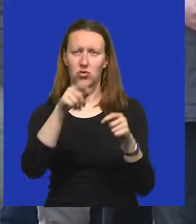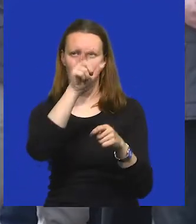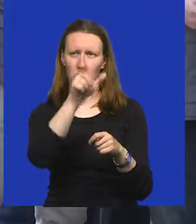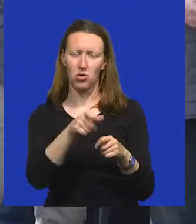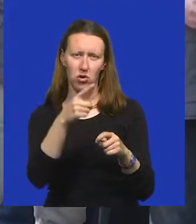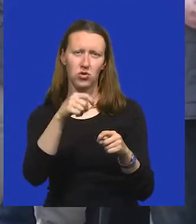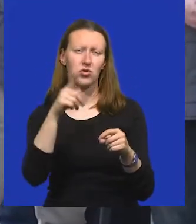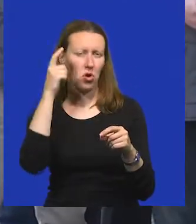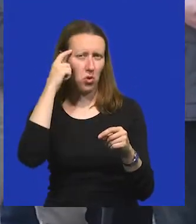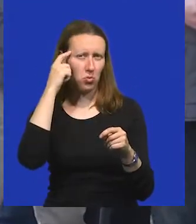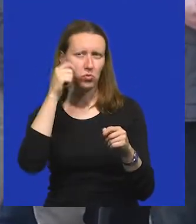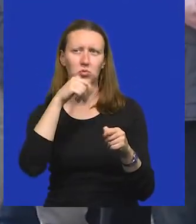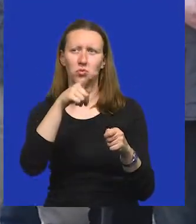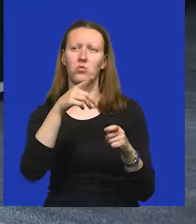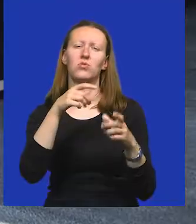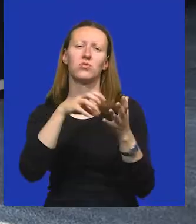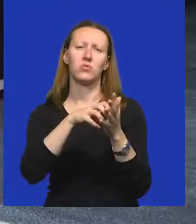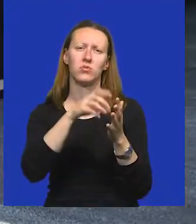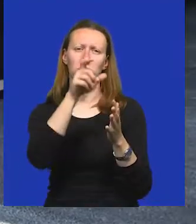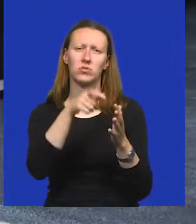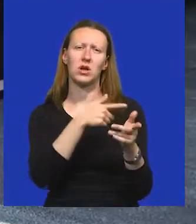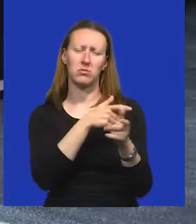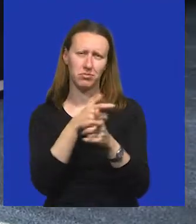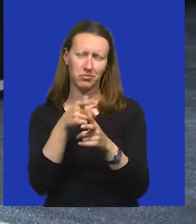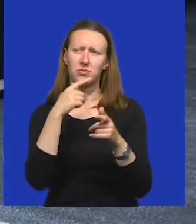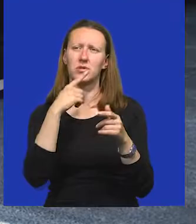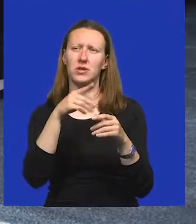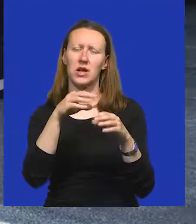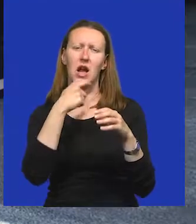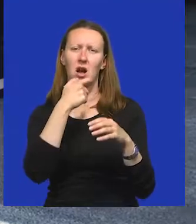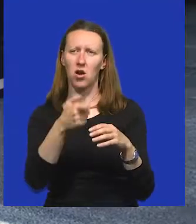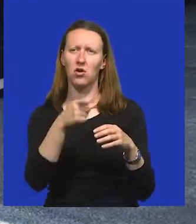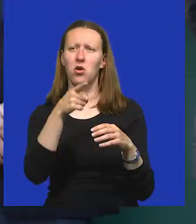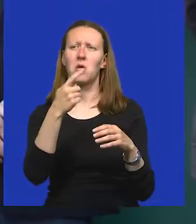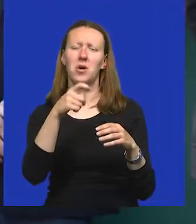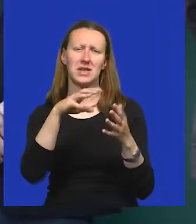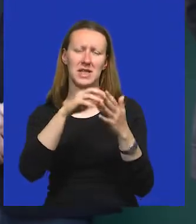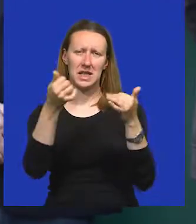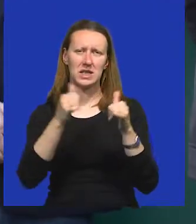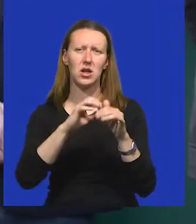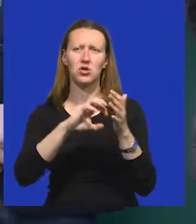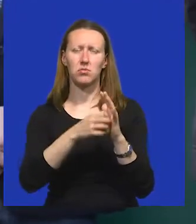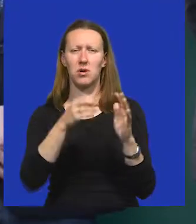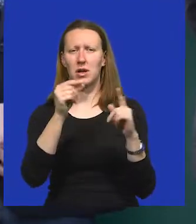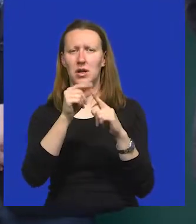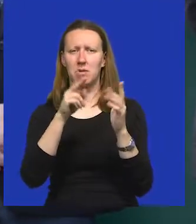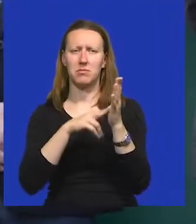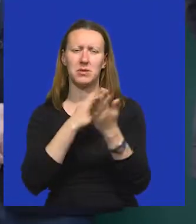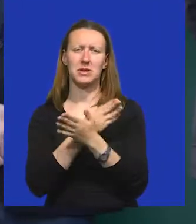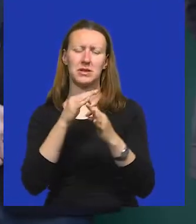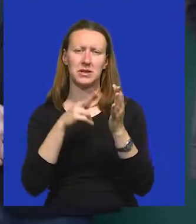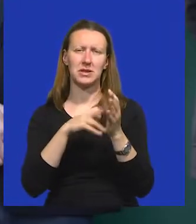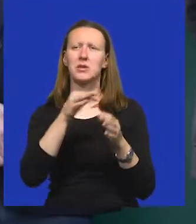presente l'assessore all'agricoltura, la servicoltura, la caccia, la pesca e l'economia idrica della regione istriana Ezio